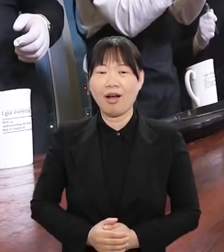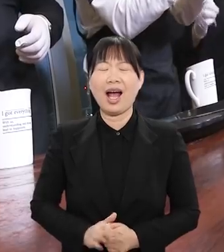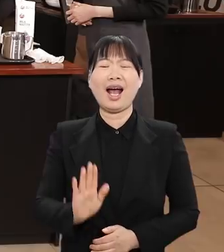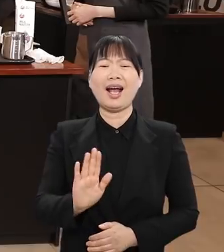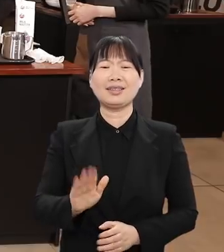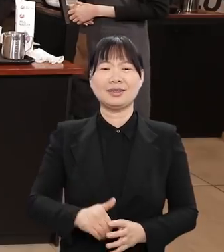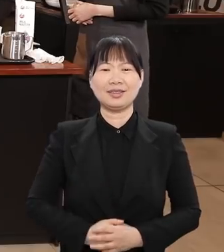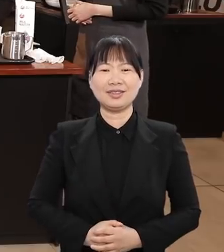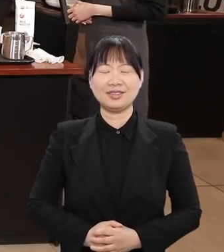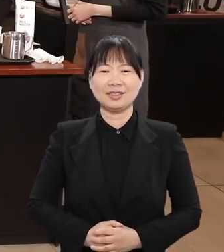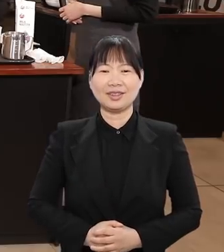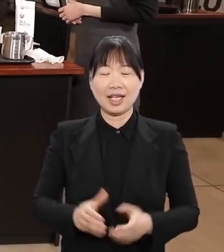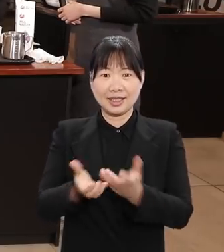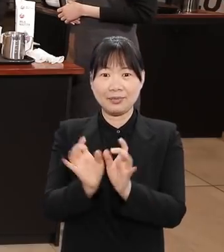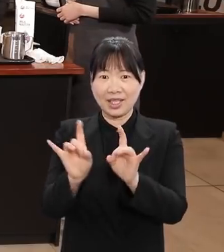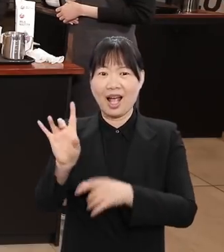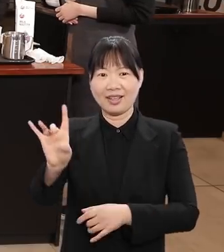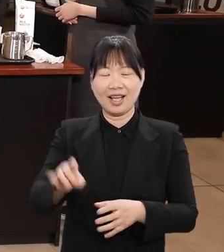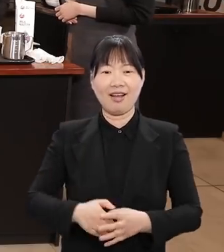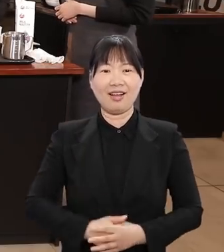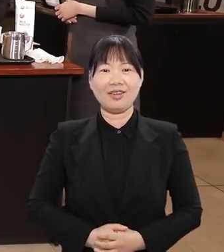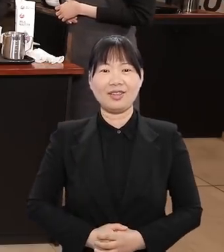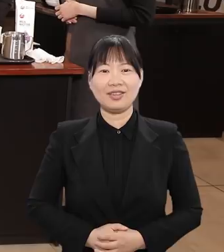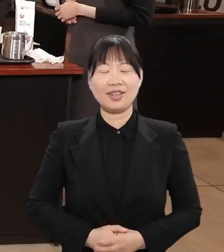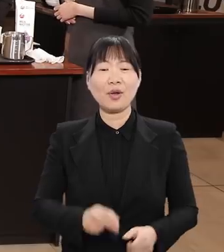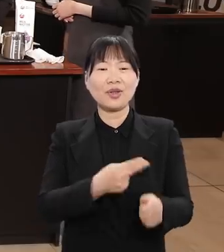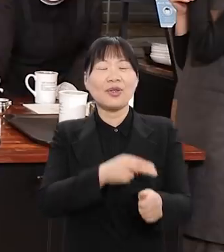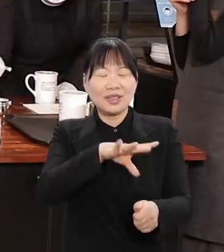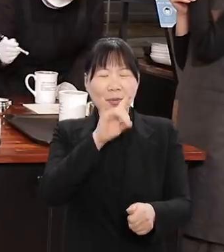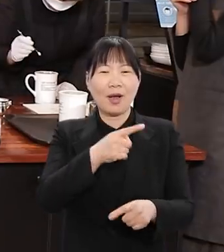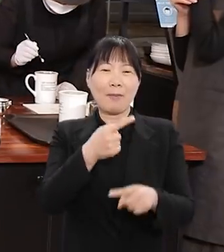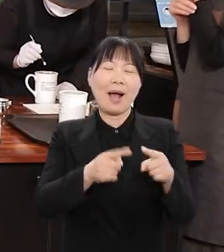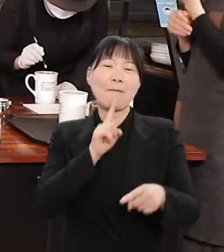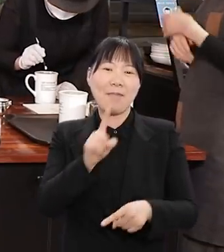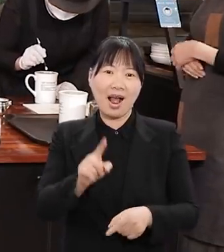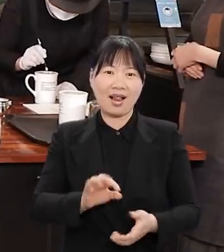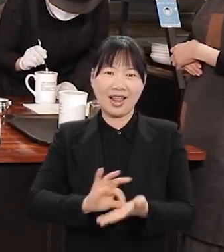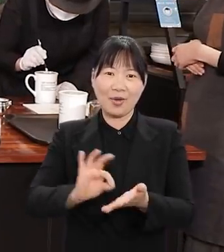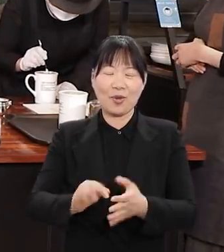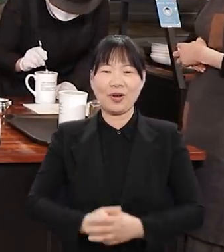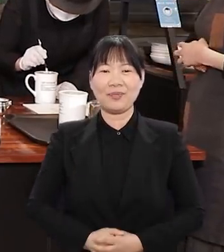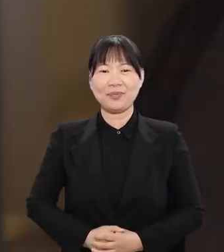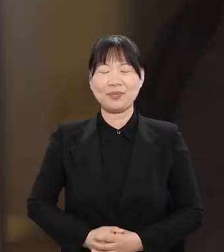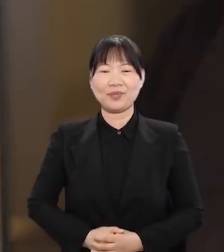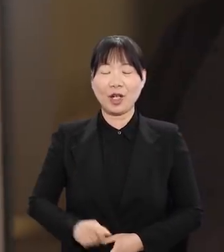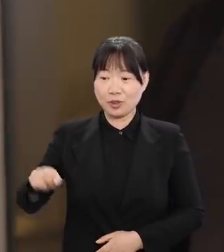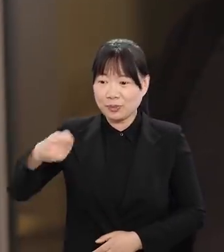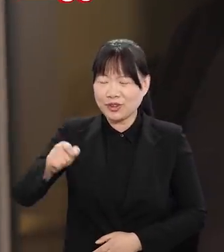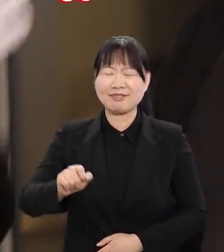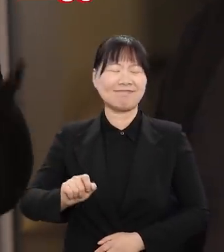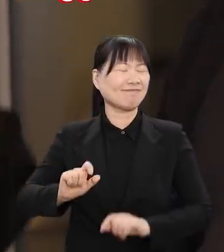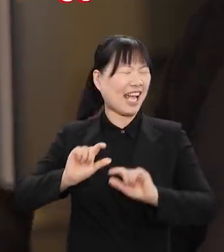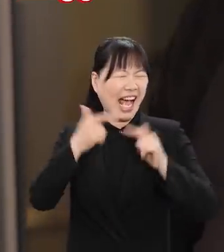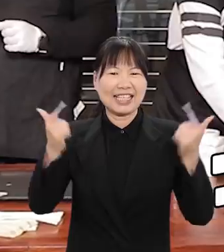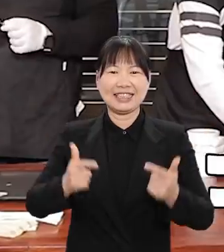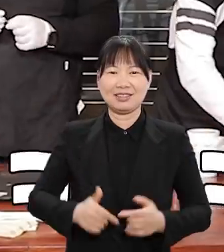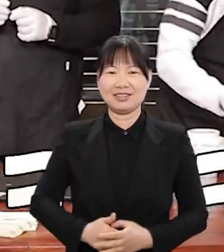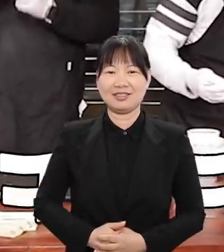주실. 장갑이요? 어, 원래 팀당 하나요. 방금 선생님 처음으로 반말했던 거 알아? 스푼이요?